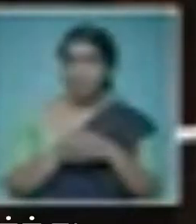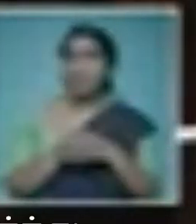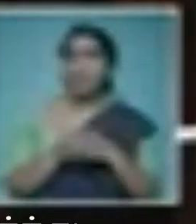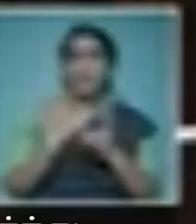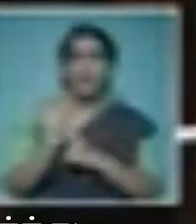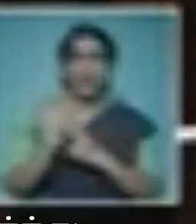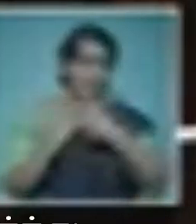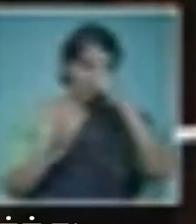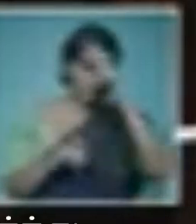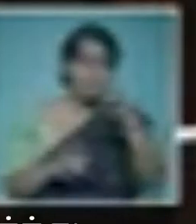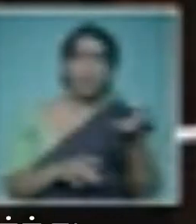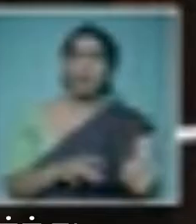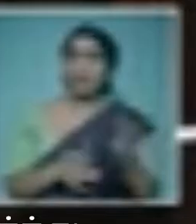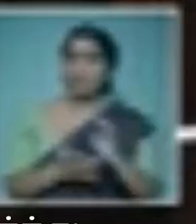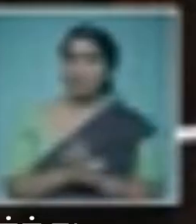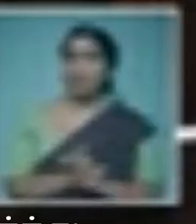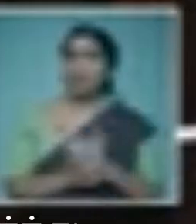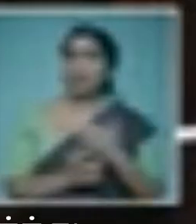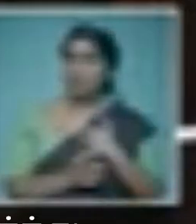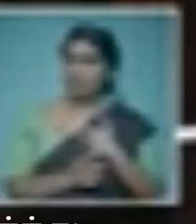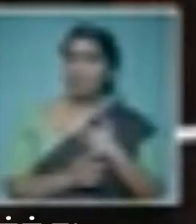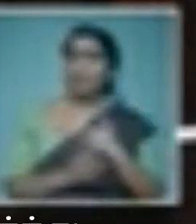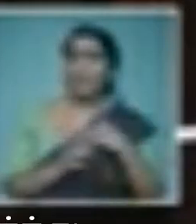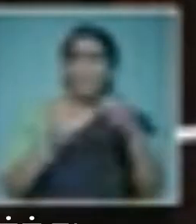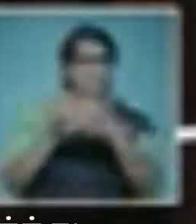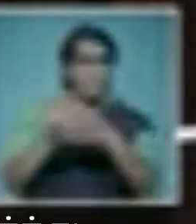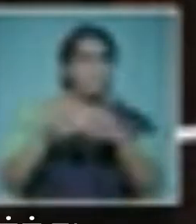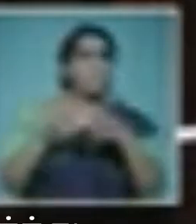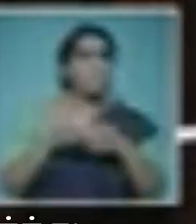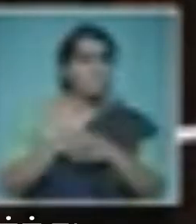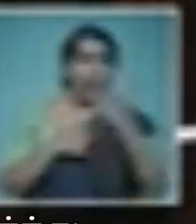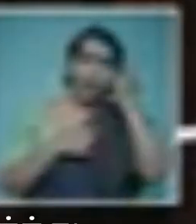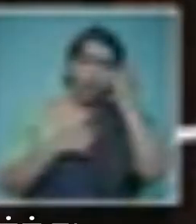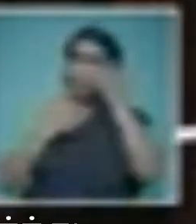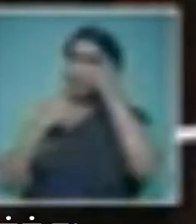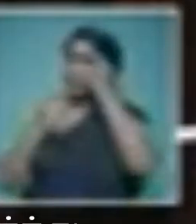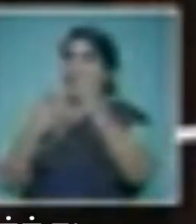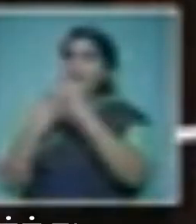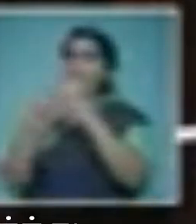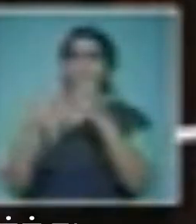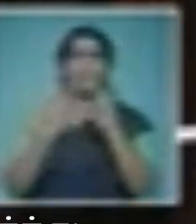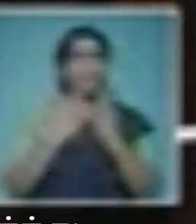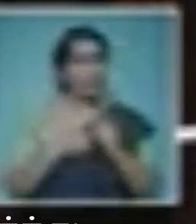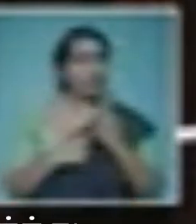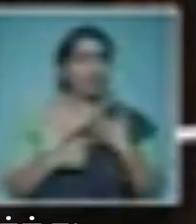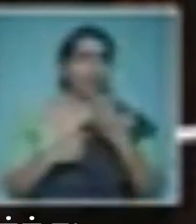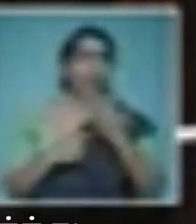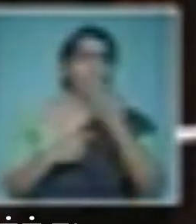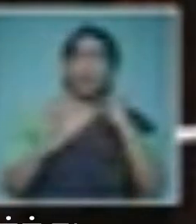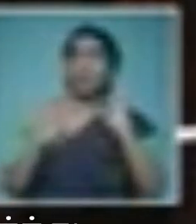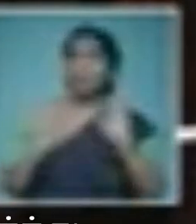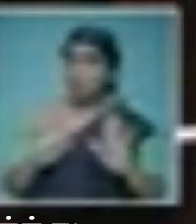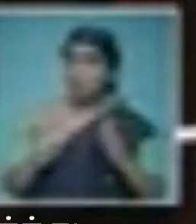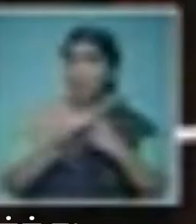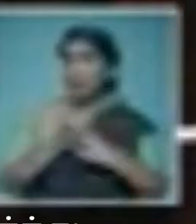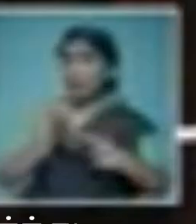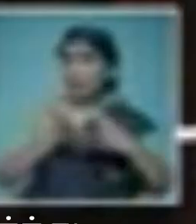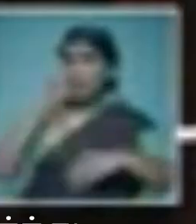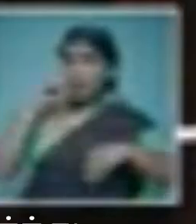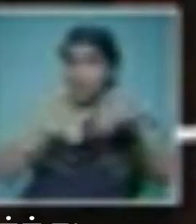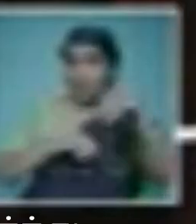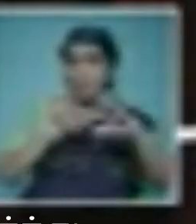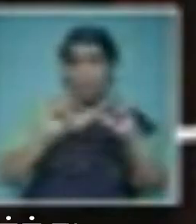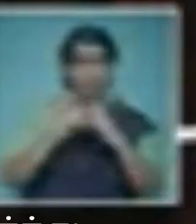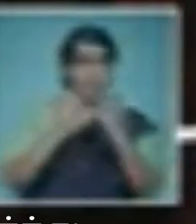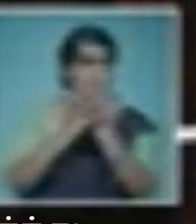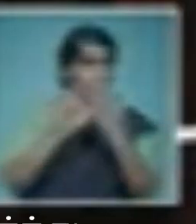இடத்திலே. எங்களுடைய கட்சிகளுக்குள்ளே பல கருத்து முரண்பாடு இருக்கும், ஆனால் சமஷ்டி அடிப்படையிலான ஒரு தீர்வு என்று சொன்னால் அந்த இடத்திலே நாங்கள் தமிழ் கட்சியில் அனைவரும்